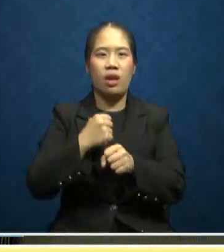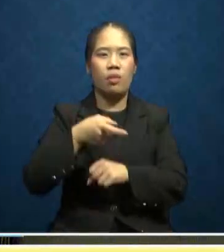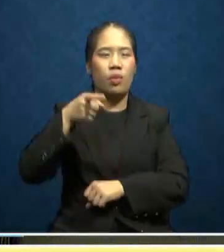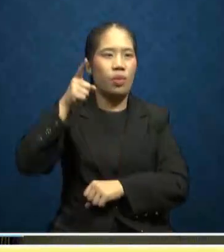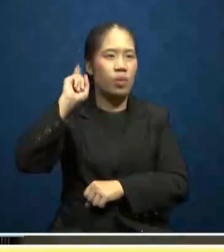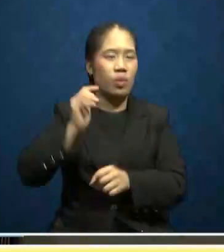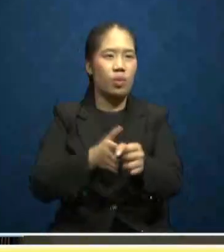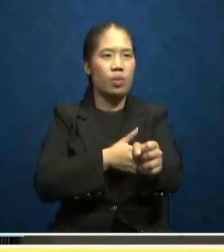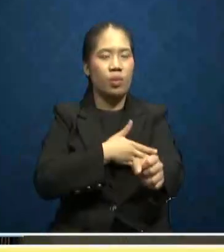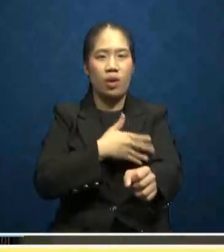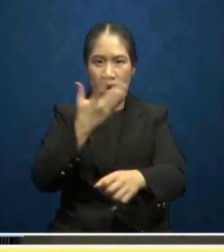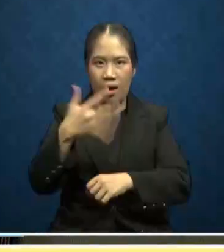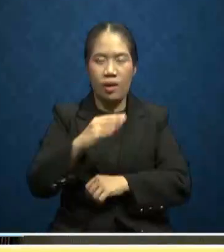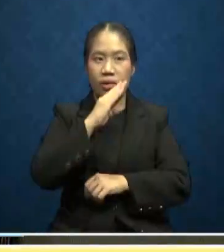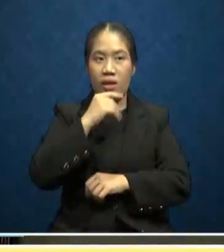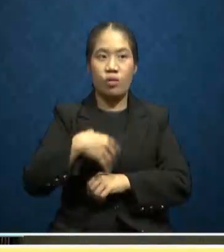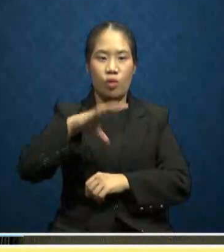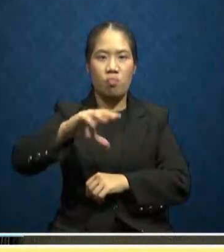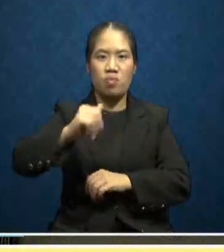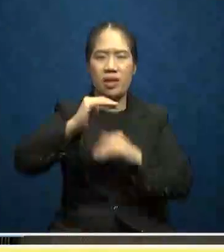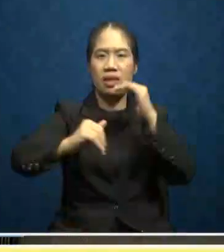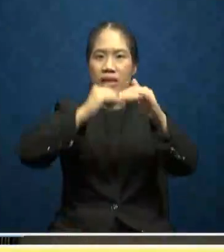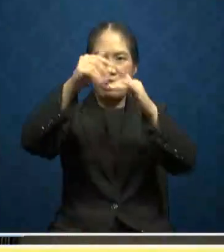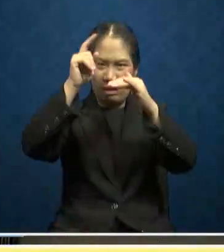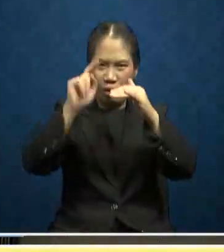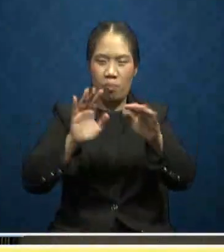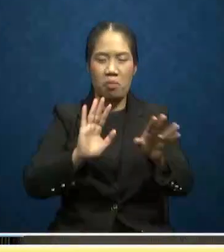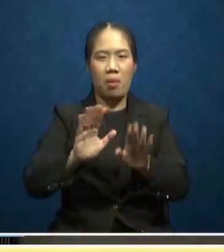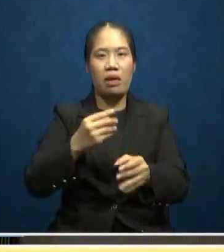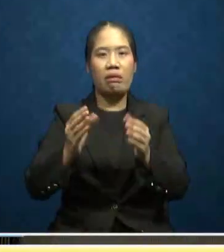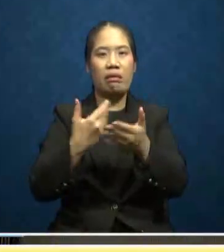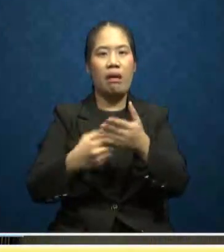ปความเจริญมากขึ้นต้องเป็นอุโมงค์ข้ามแยกต้องงบประมาณแห่งหนึ่งประมาณ1,000 ล้านขึ้นไปครับขอบคุณครับ